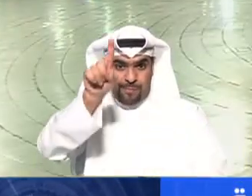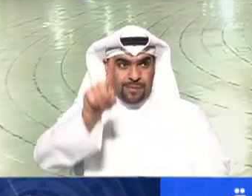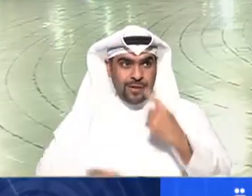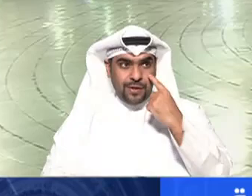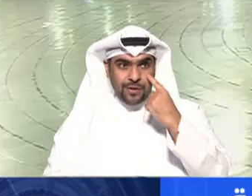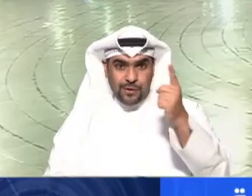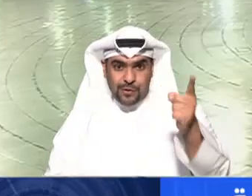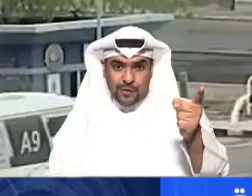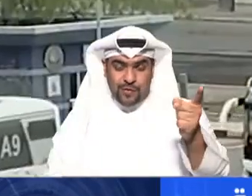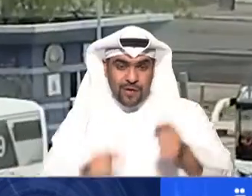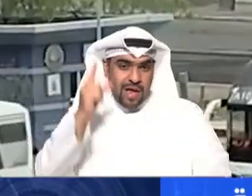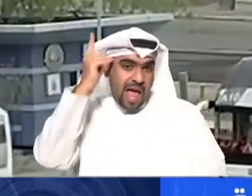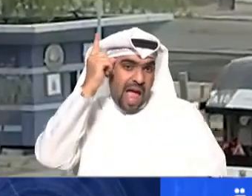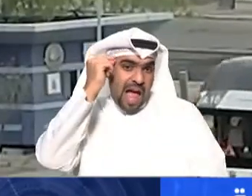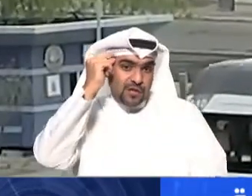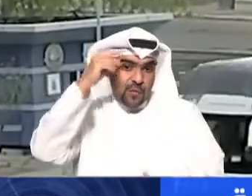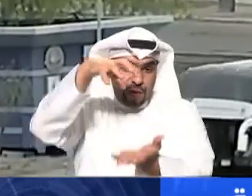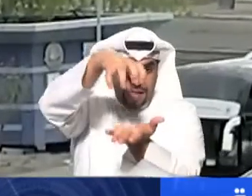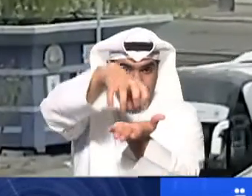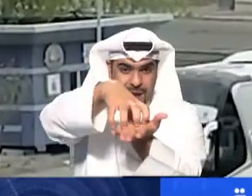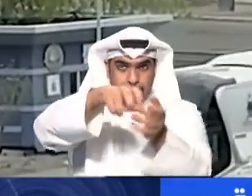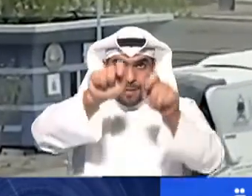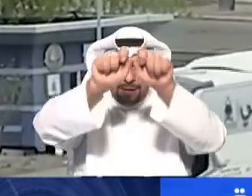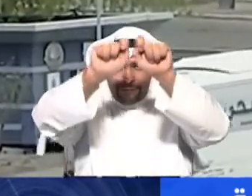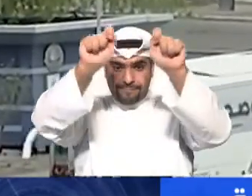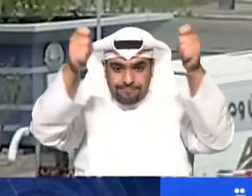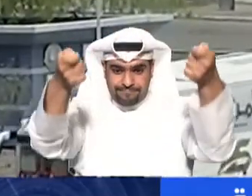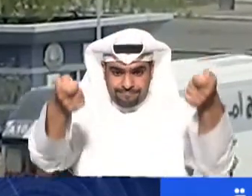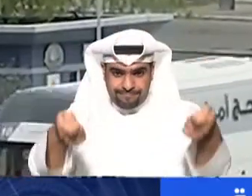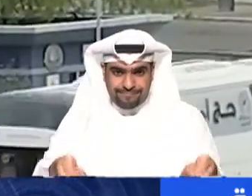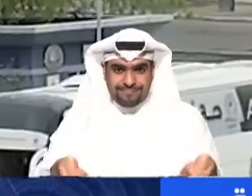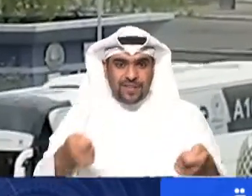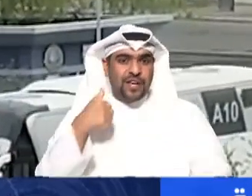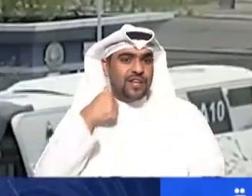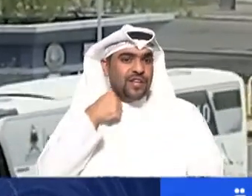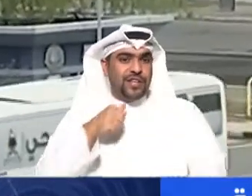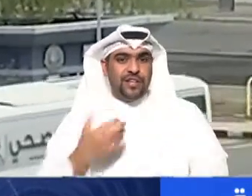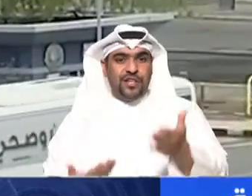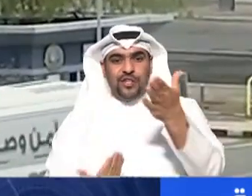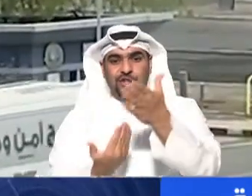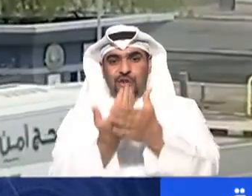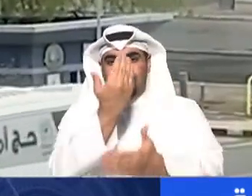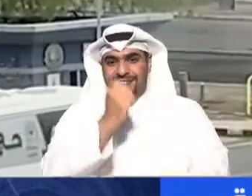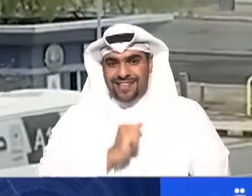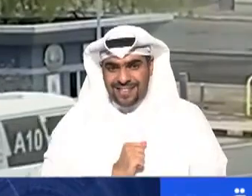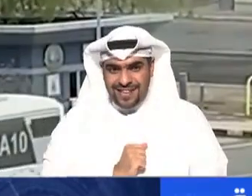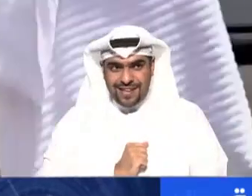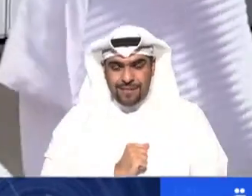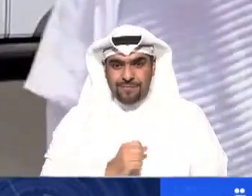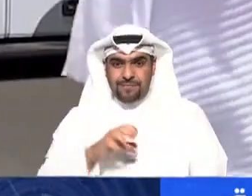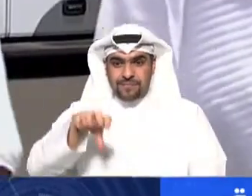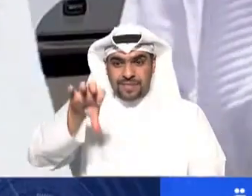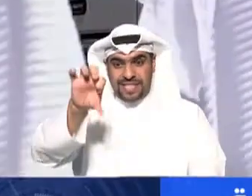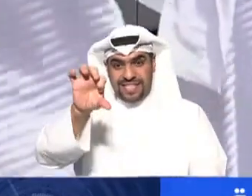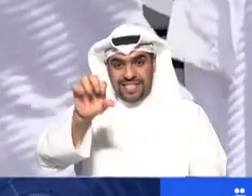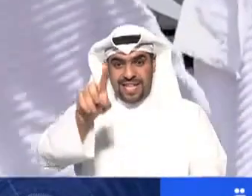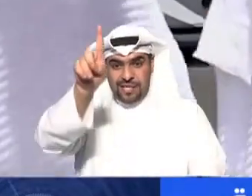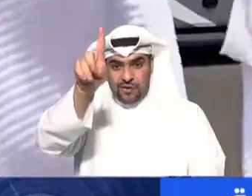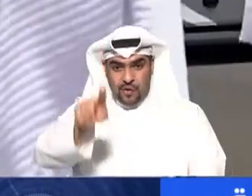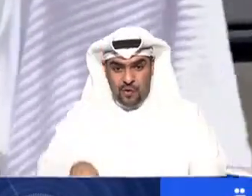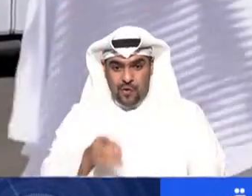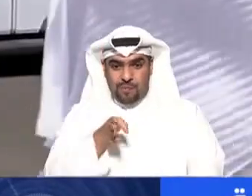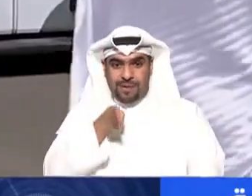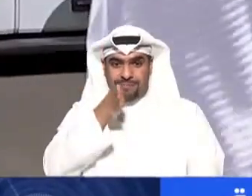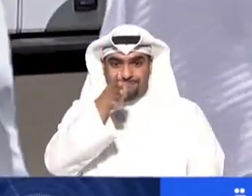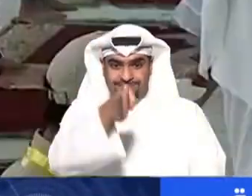العادة السنوية. في اليوم التاسع من ذي الحجة تم تصعيد حجاج بيت الله الحرام إلى مشعر عرفة